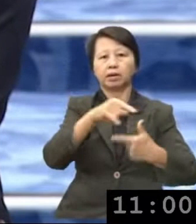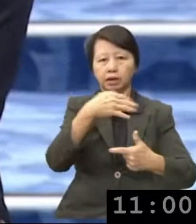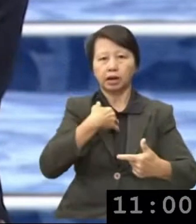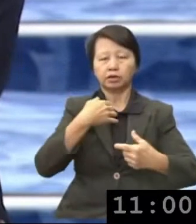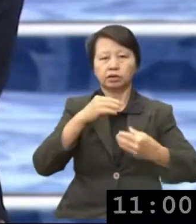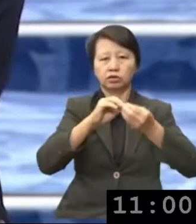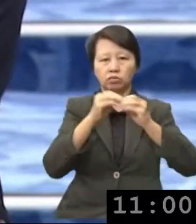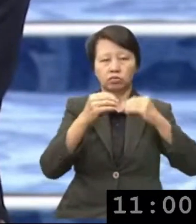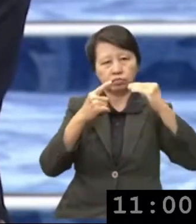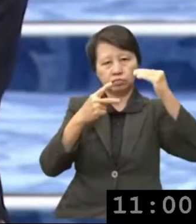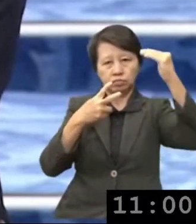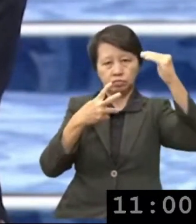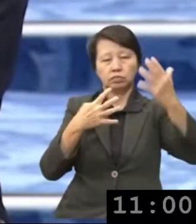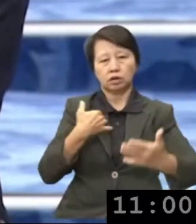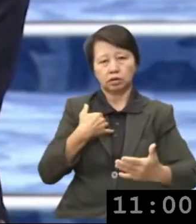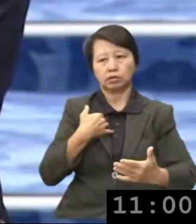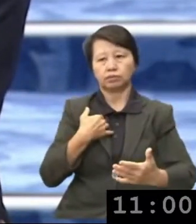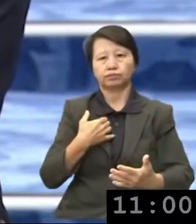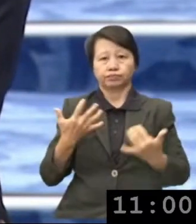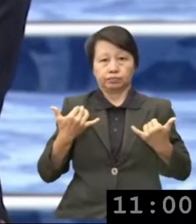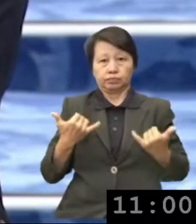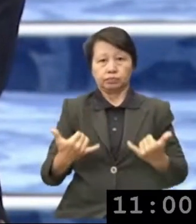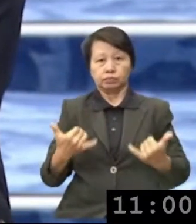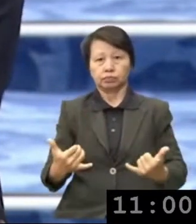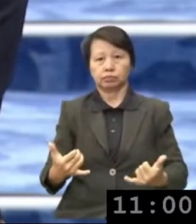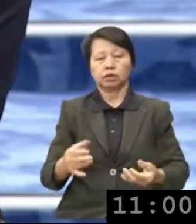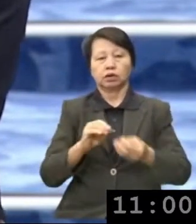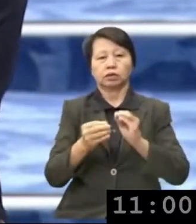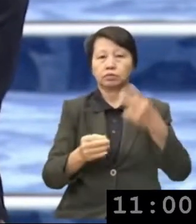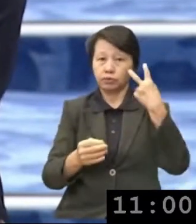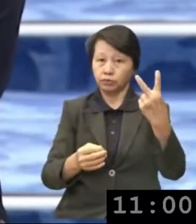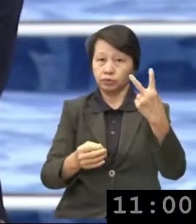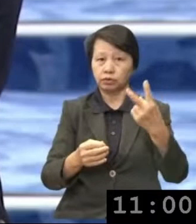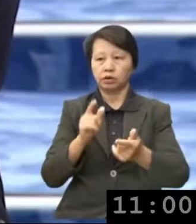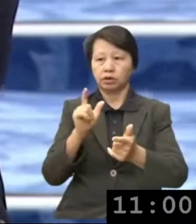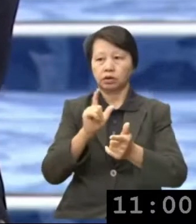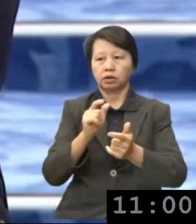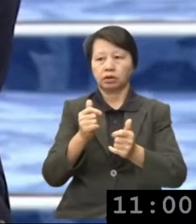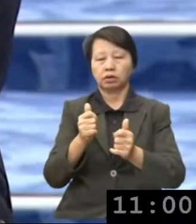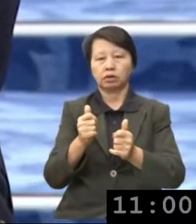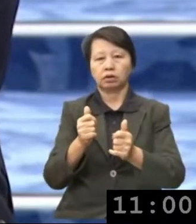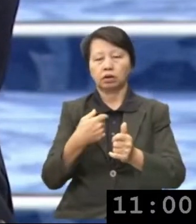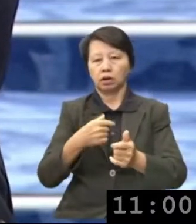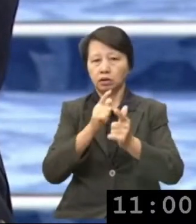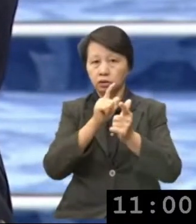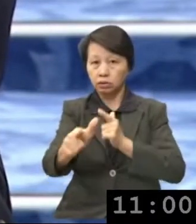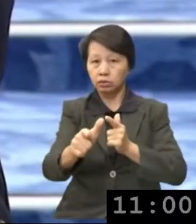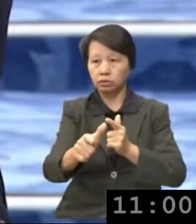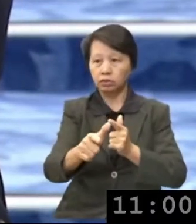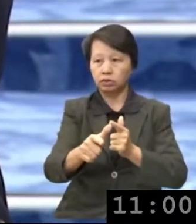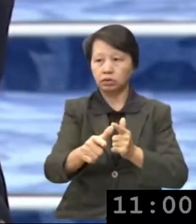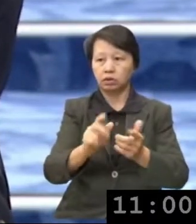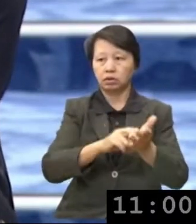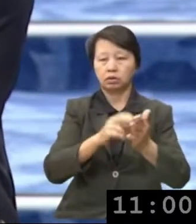rating dia sekarang ni yang dua pun kadang-kadang saya luluskan dua ni maknanya